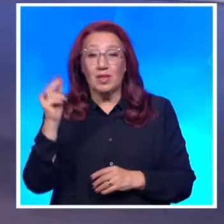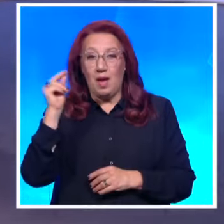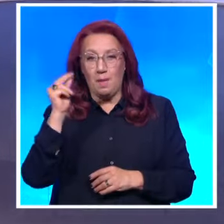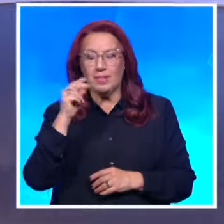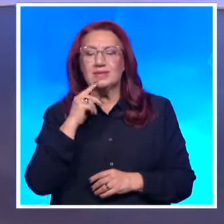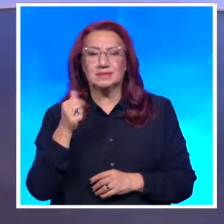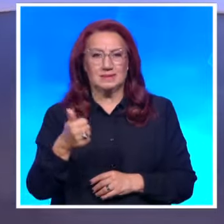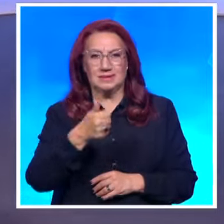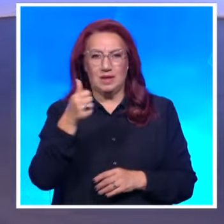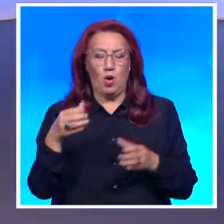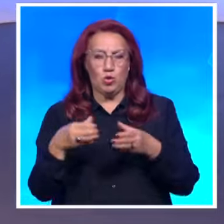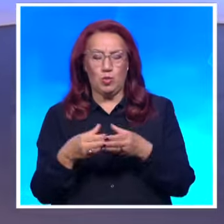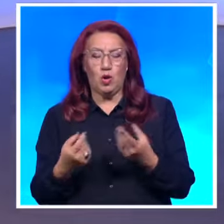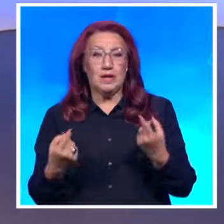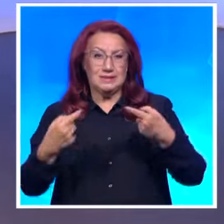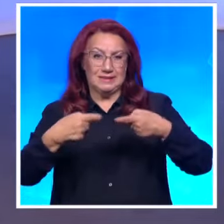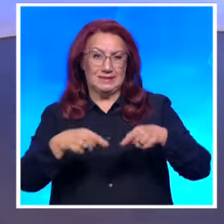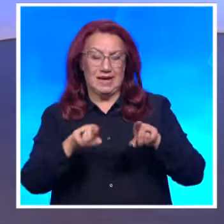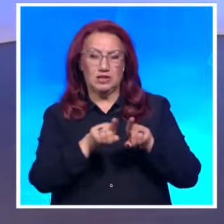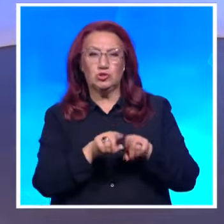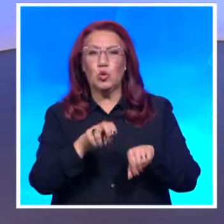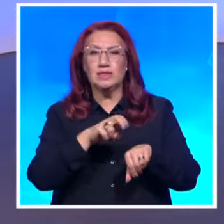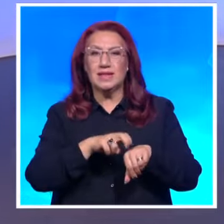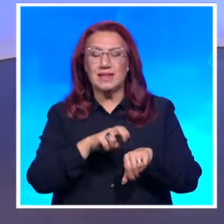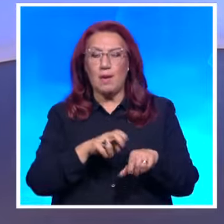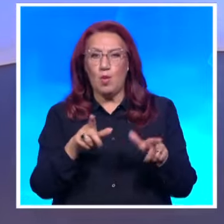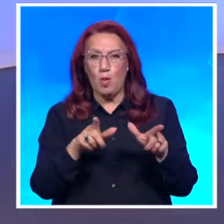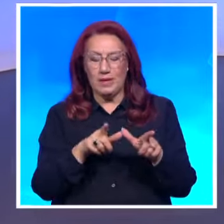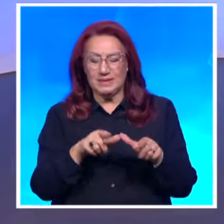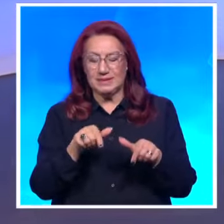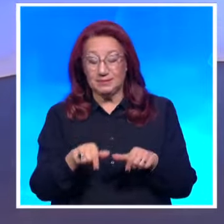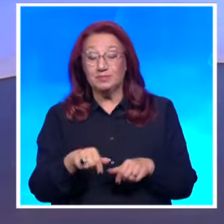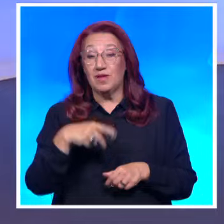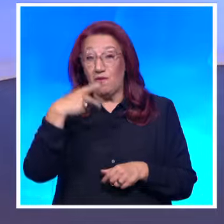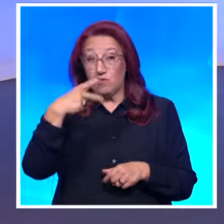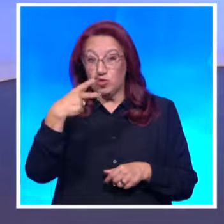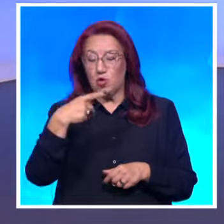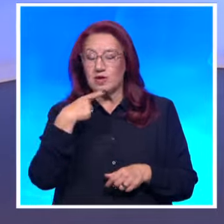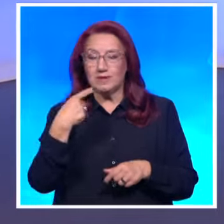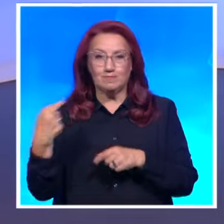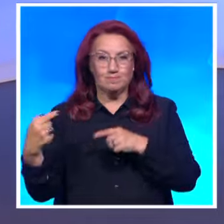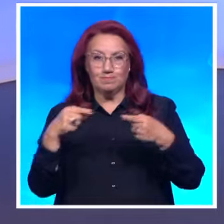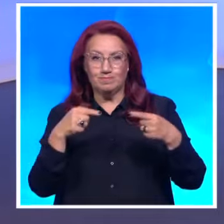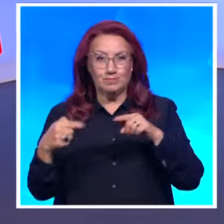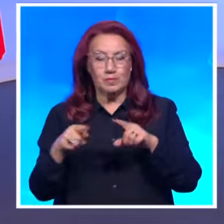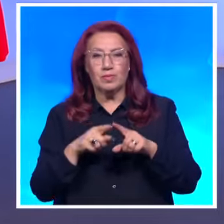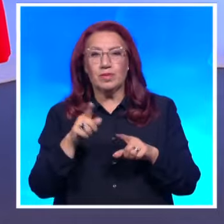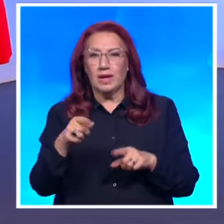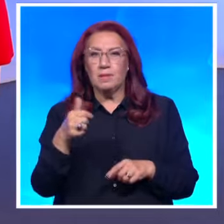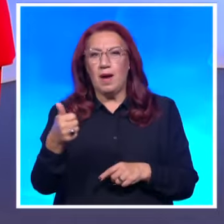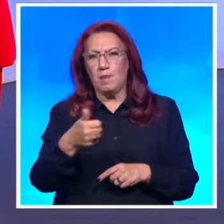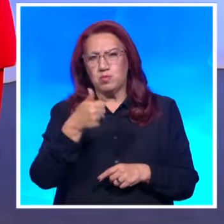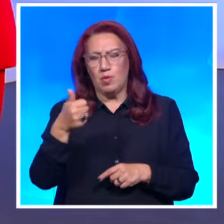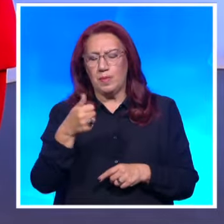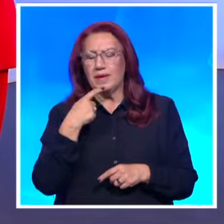първенец се изправя срещу Динамо Минск дома в двубой от втория квалификационен кръг. Тимът има само победи срещу съперници от Беларус, които дори